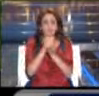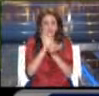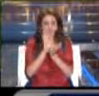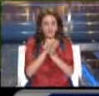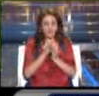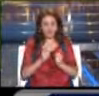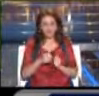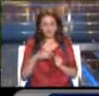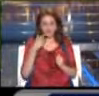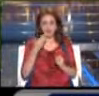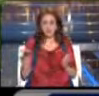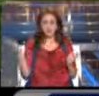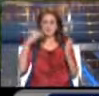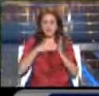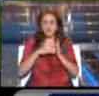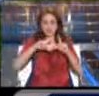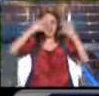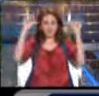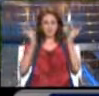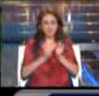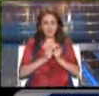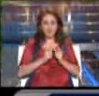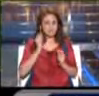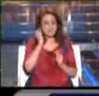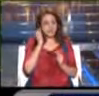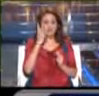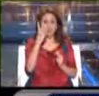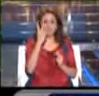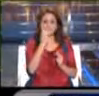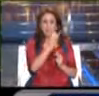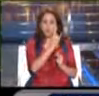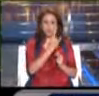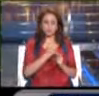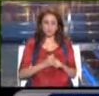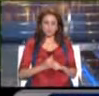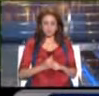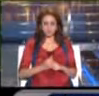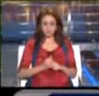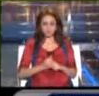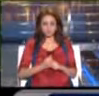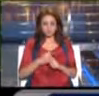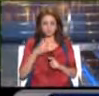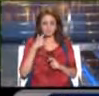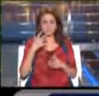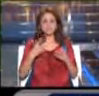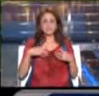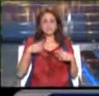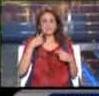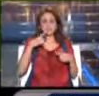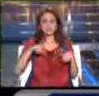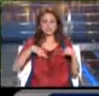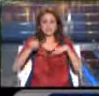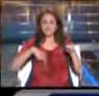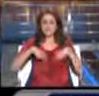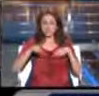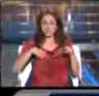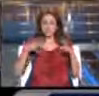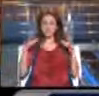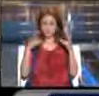التصفيات المؤهلة لكأس العالم 2010، والتي أدت لتوتر سياسي